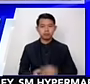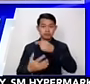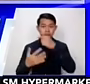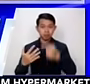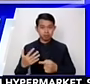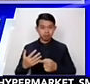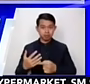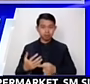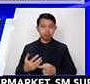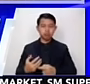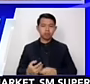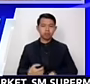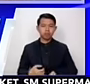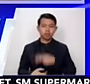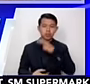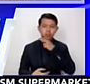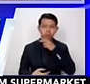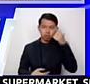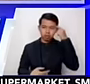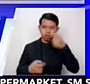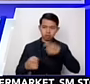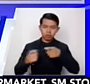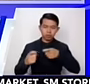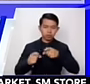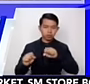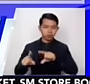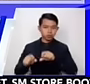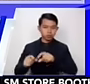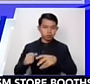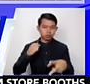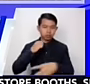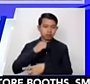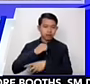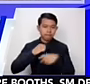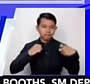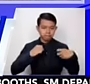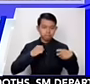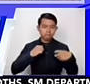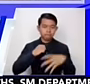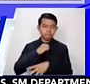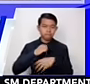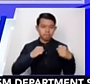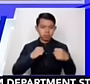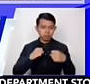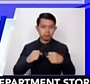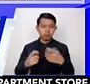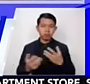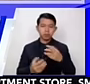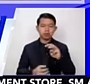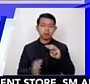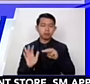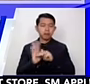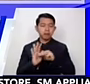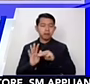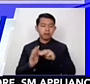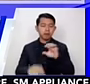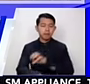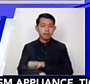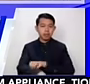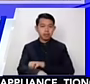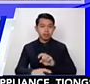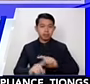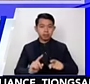na nila ang niloobang tindahan na ito sa Barangay San Isidro Makati City pero ang pinadapa nilang gya